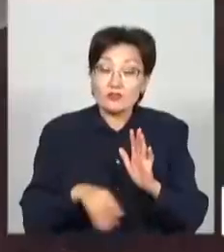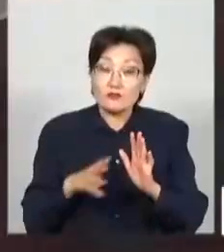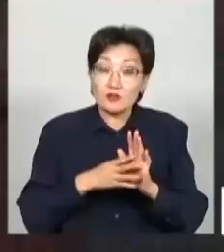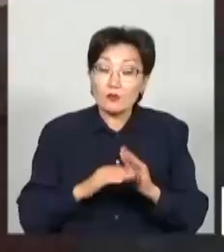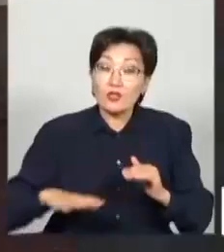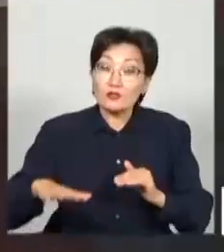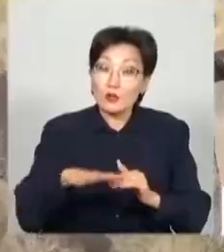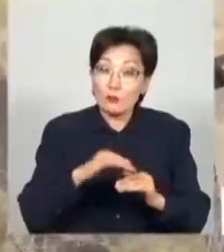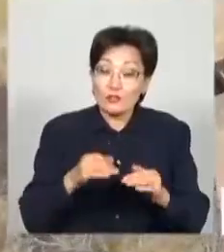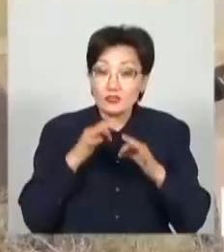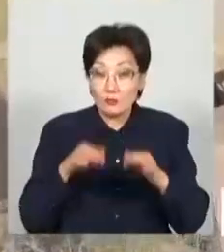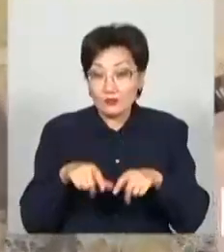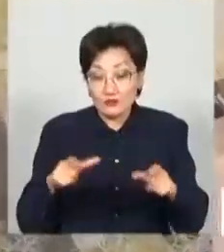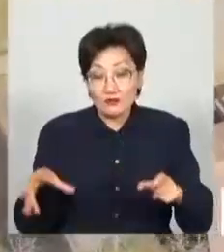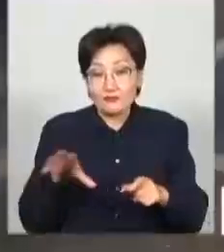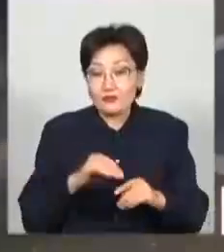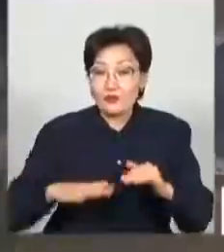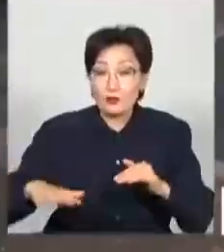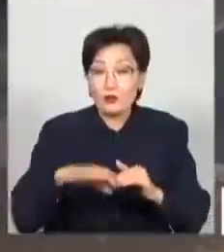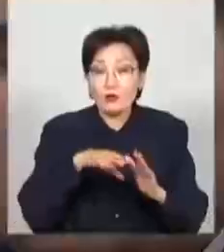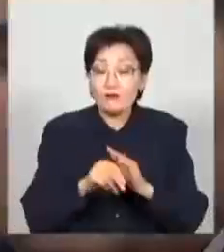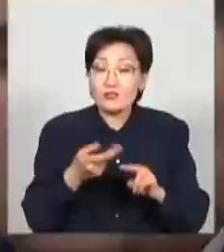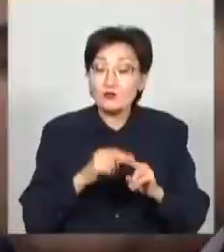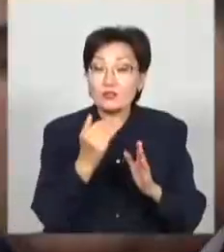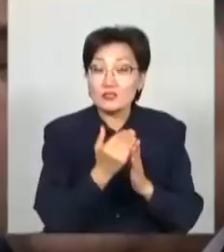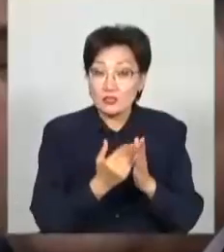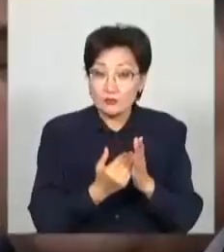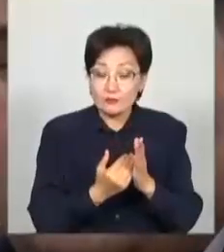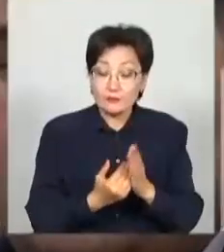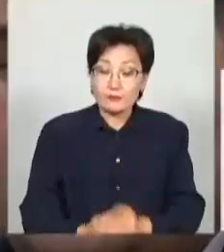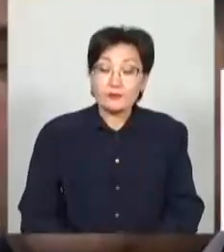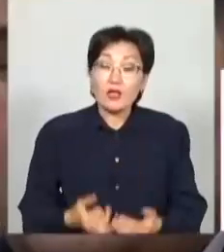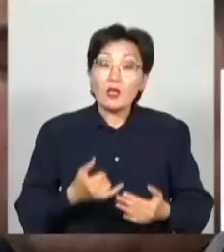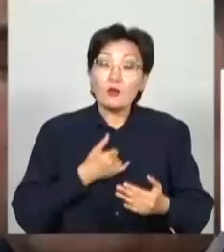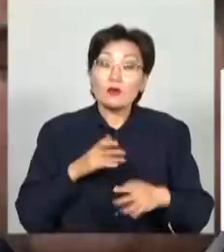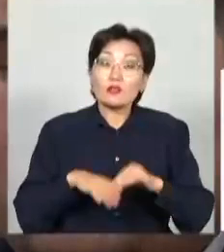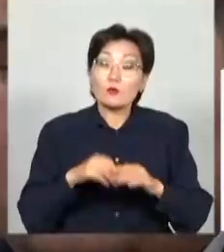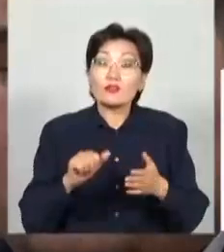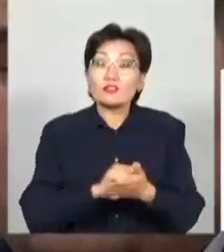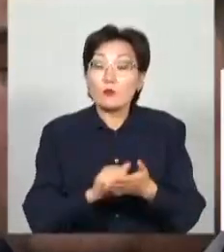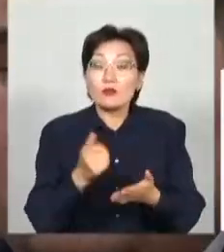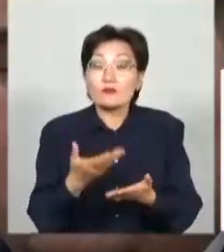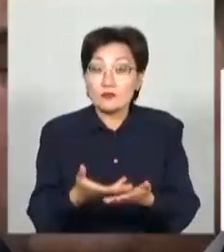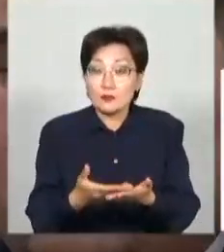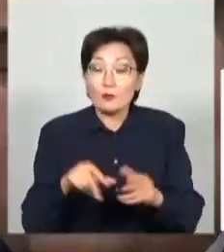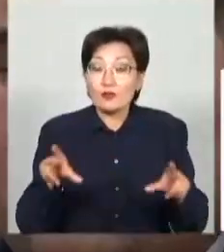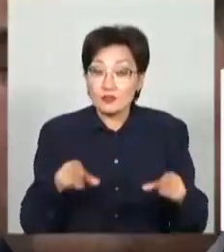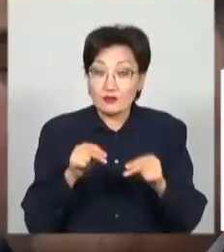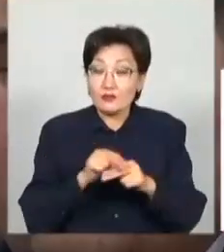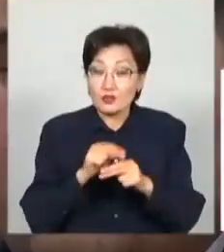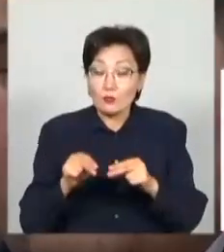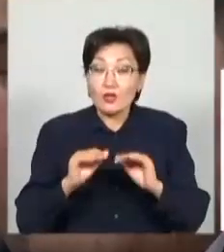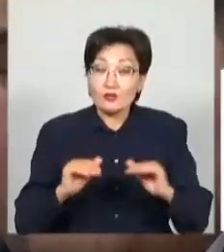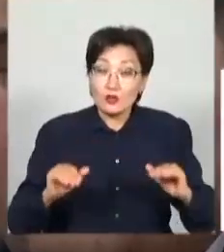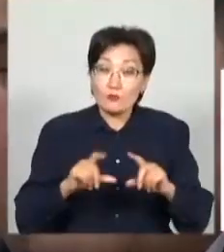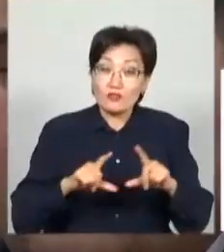99 дворов. Однако, по словам жителей, не все дворы вошли в этот список. У меня на руках бумаги, на которых вы мне пообещали отремонтировать